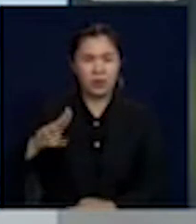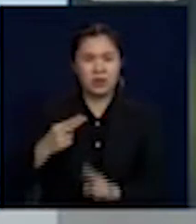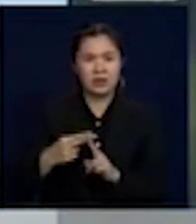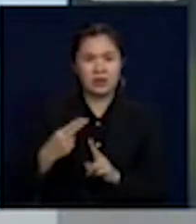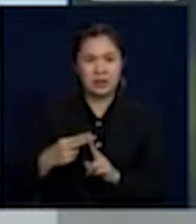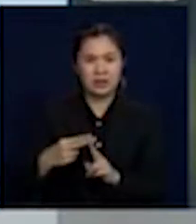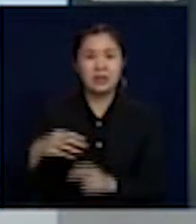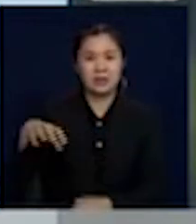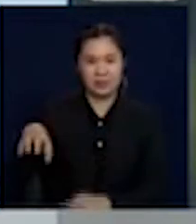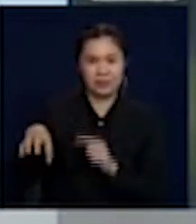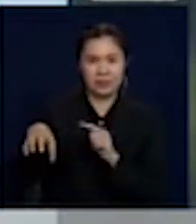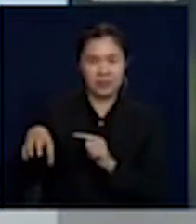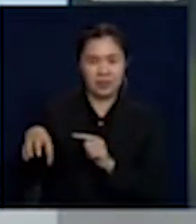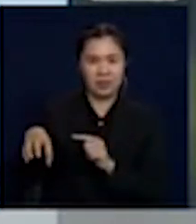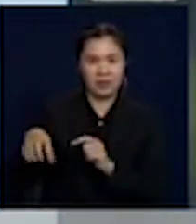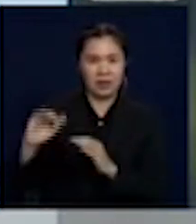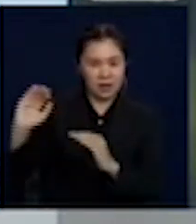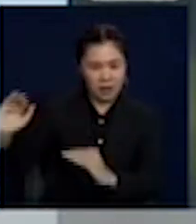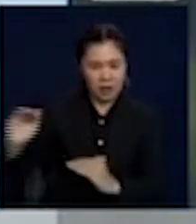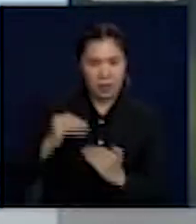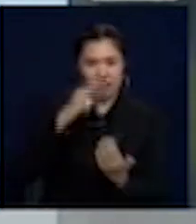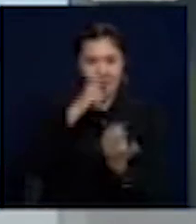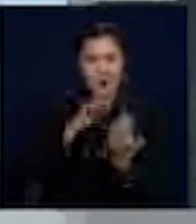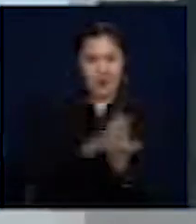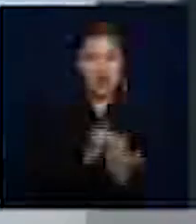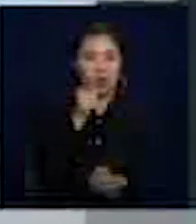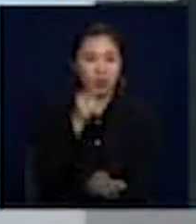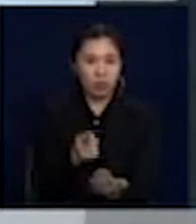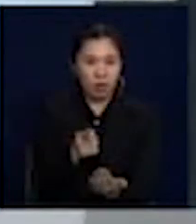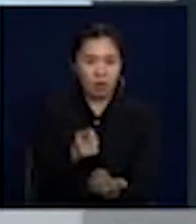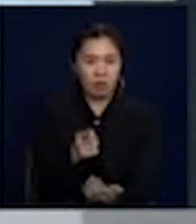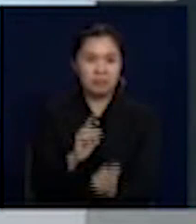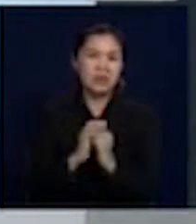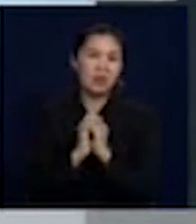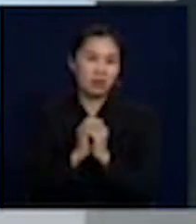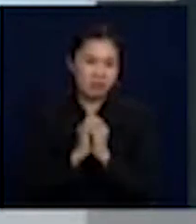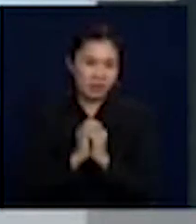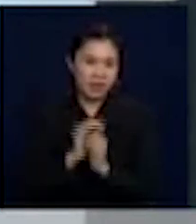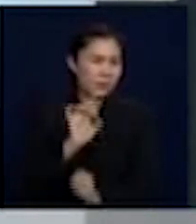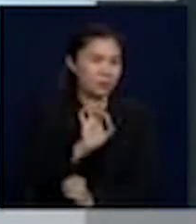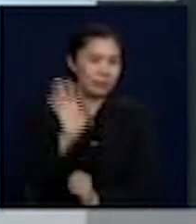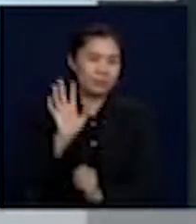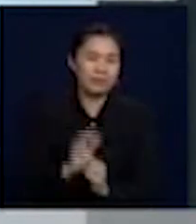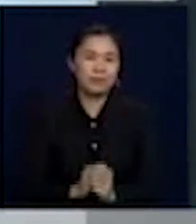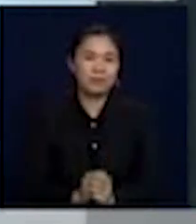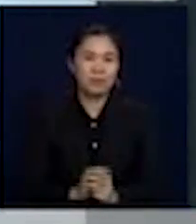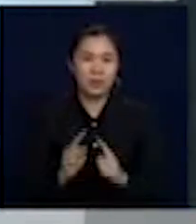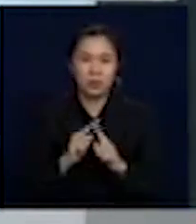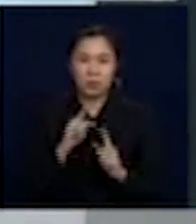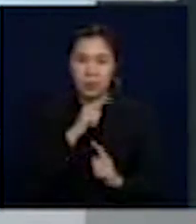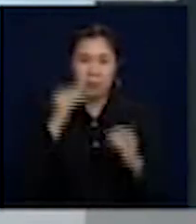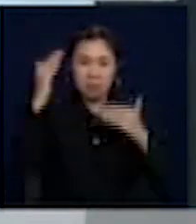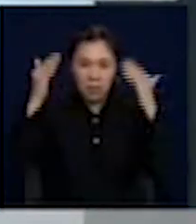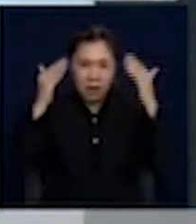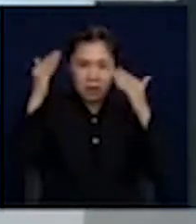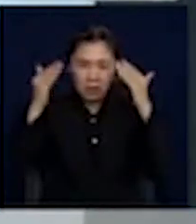ร์ดเอนเนอร์จีจะนำเข้ารถมาเมืองไทยได้ต้องเป็นรถจากประเทศจีนเท่านั้นเพราะฉะนั้นถ้าเป็นรถที่บอกว่ามาจากมาเลเ